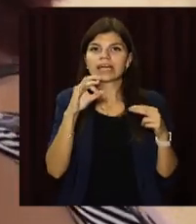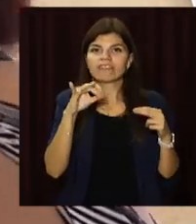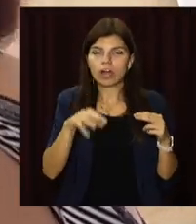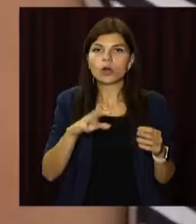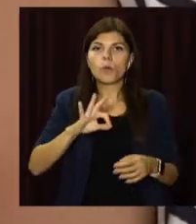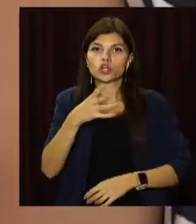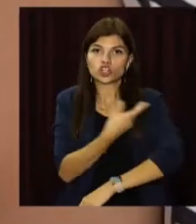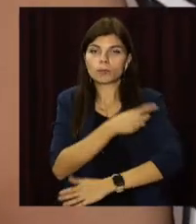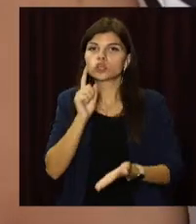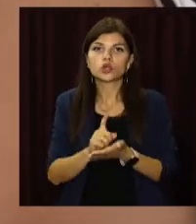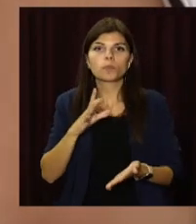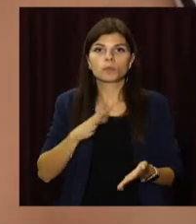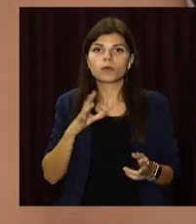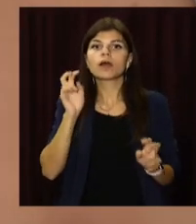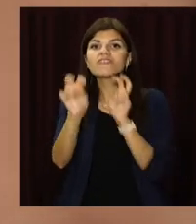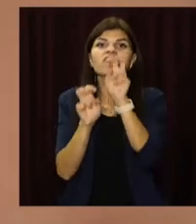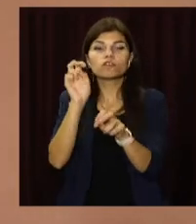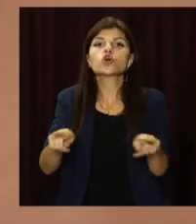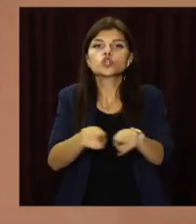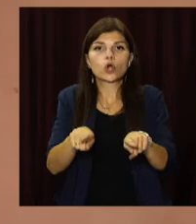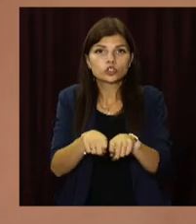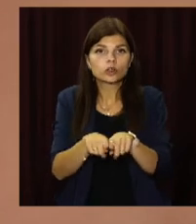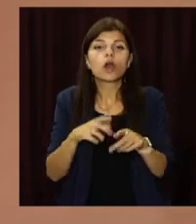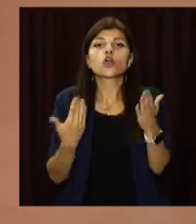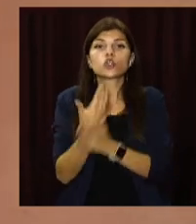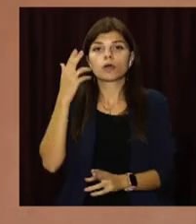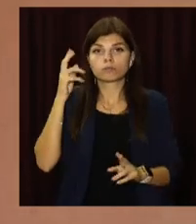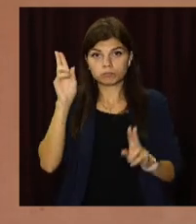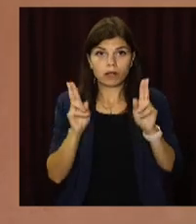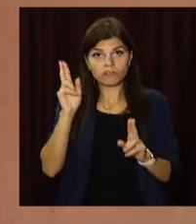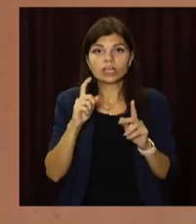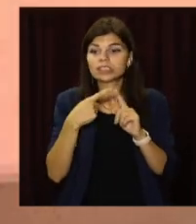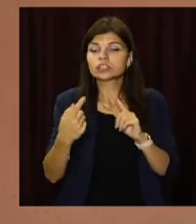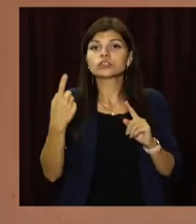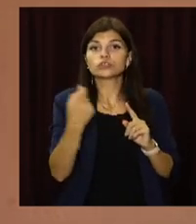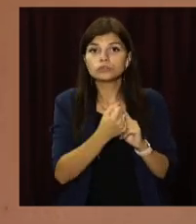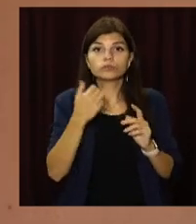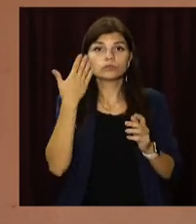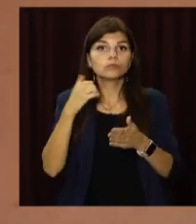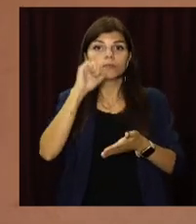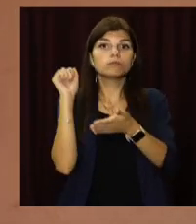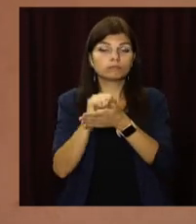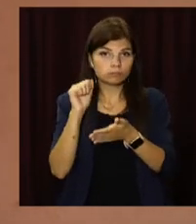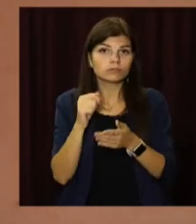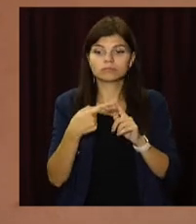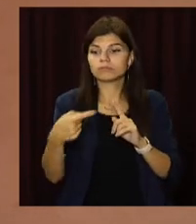повинні також мати відвідувачі цих закладів. Нові норми набудуть чинності за тиждень після публікації